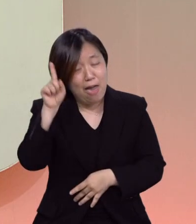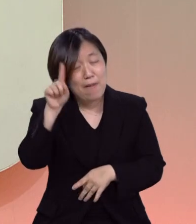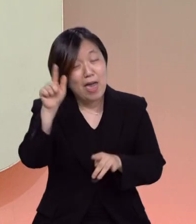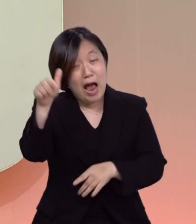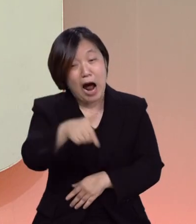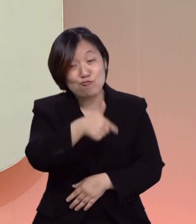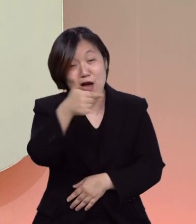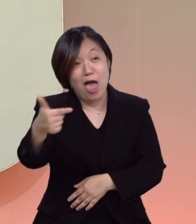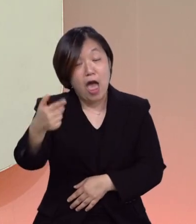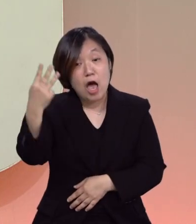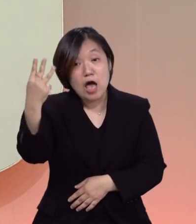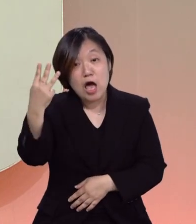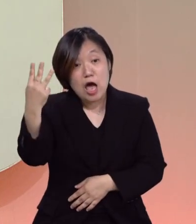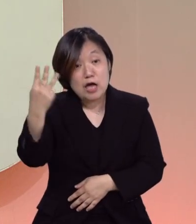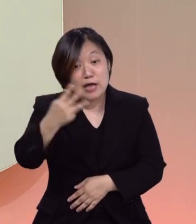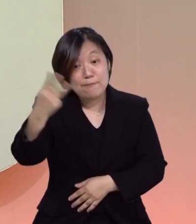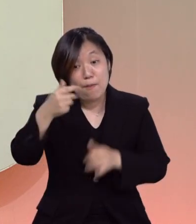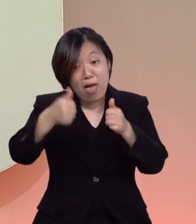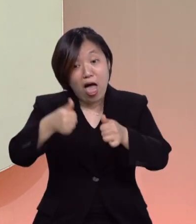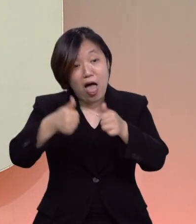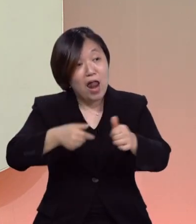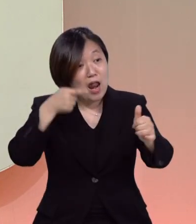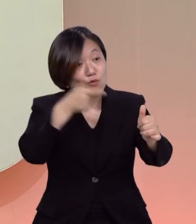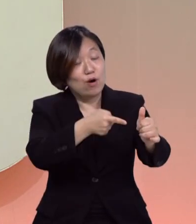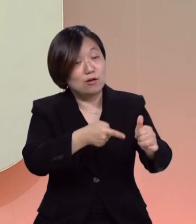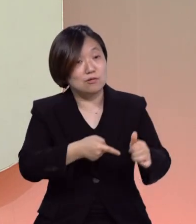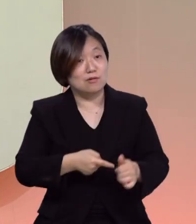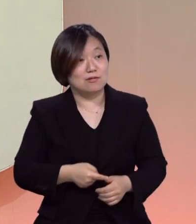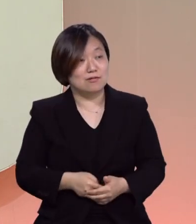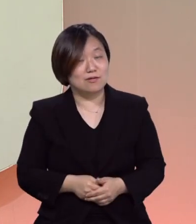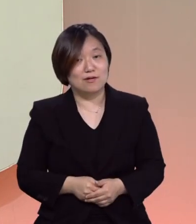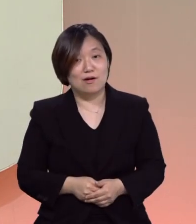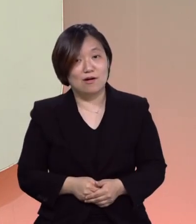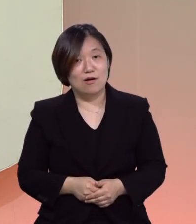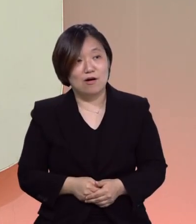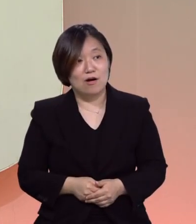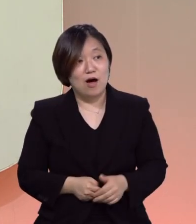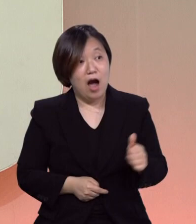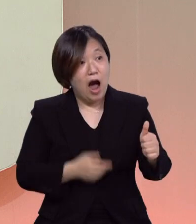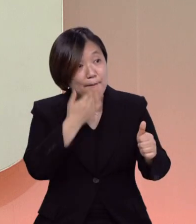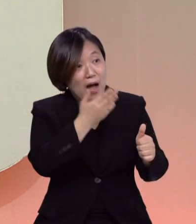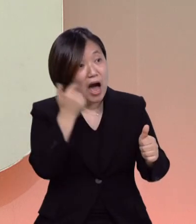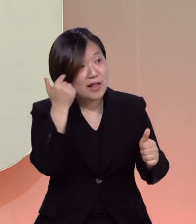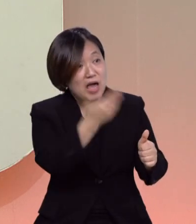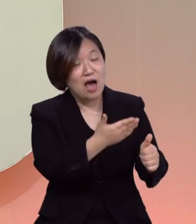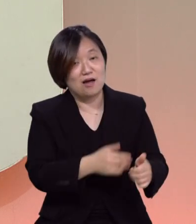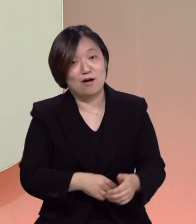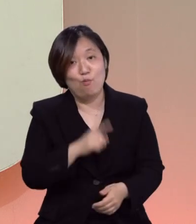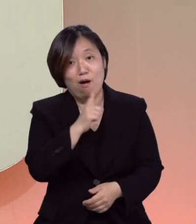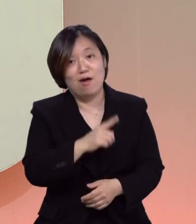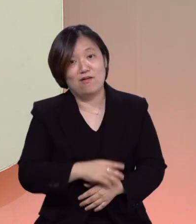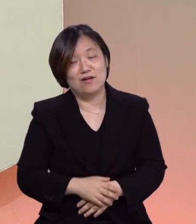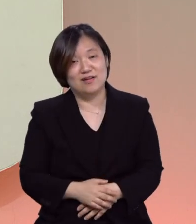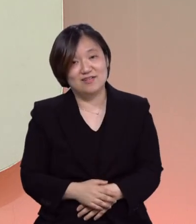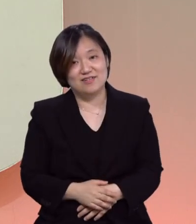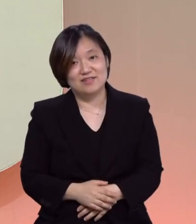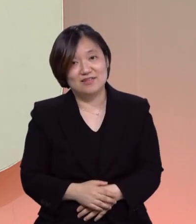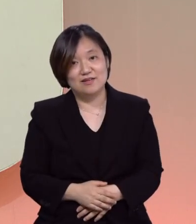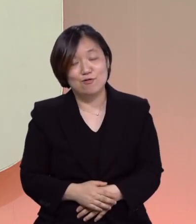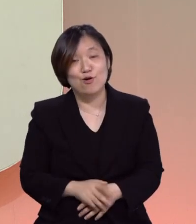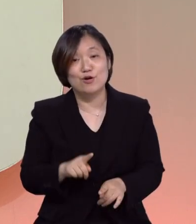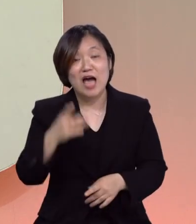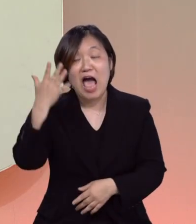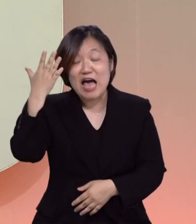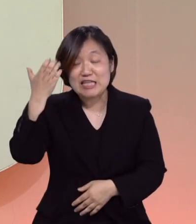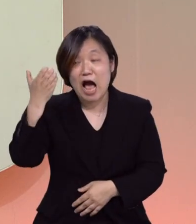해라라고 그렇게 숙제를 내주시더래요 3천배 하겠냐 그래서 49일 동안